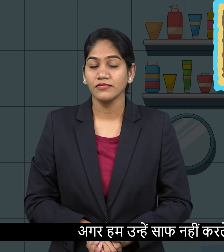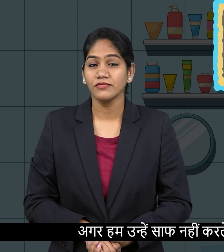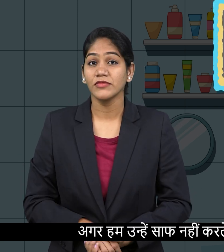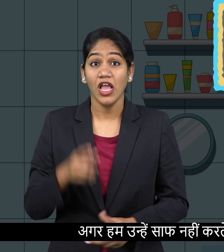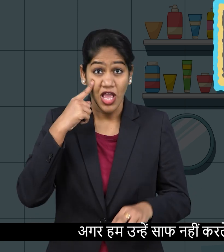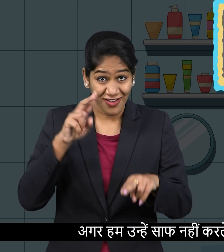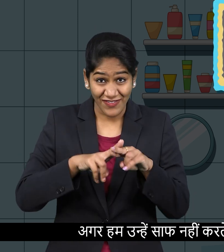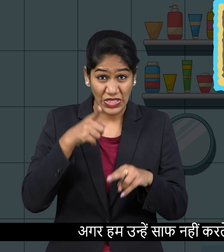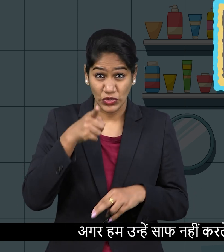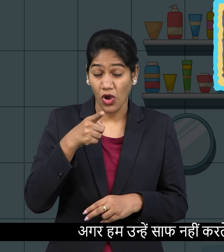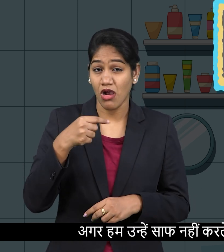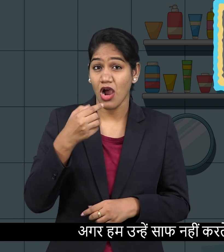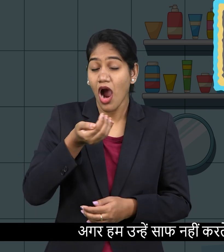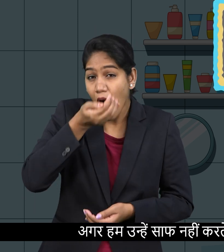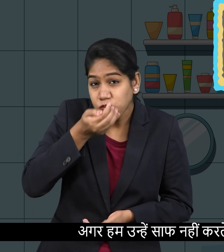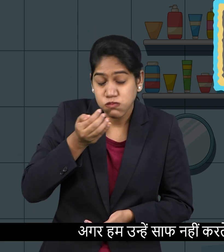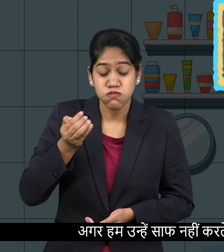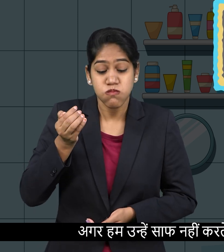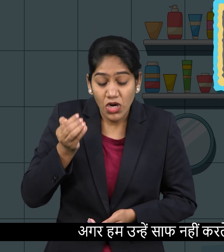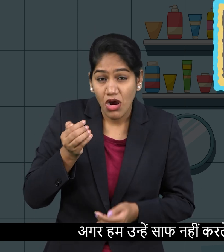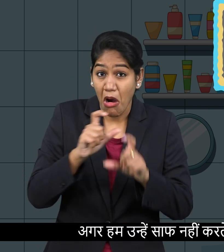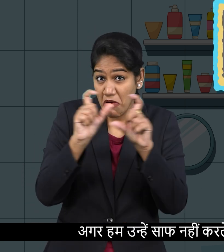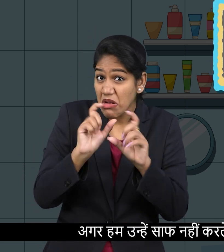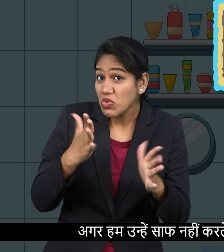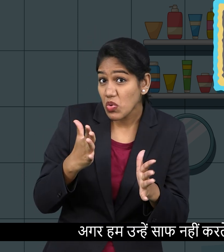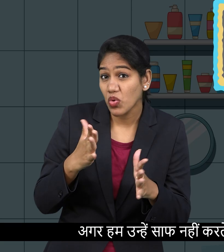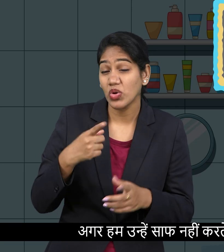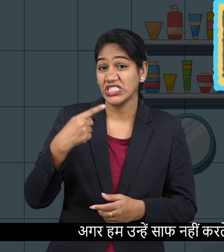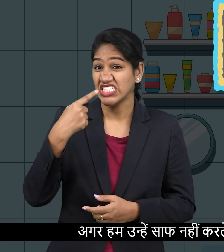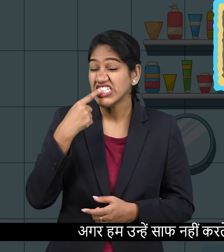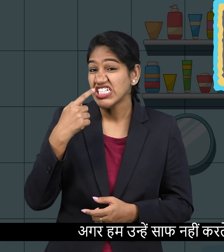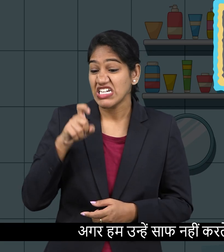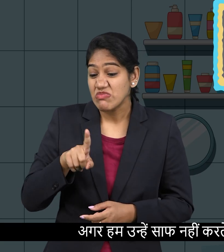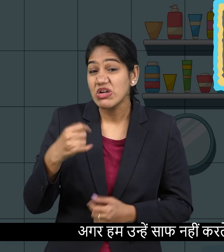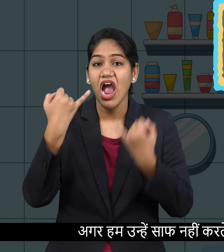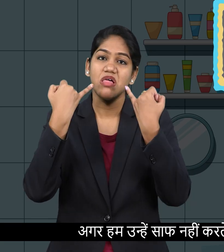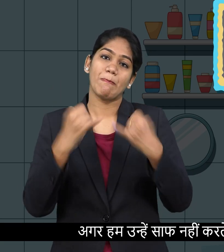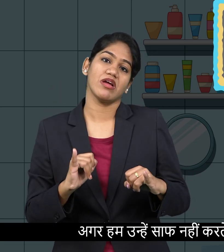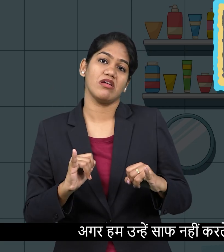अगर हम उन्हें साफ नहीं करते हैं तो वे हमारे दांतों को खराब कर सकते हैं।